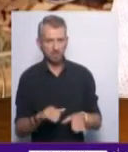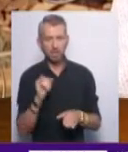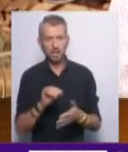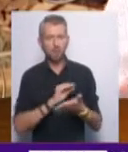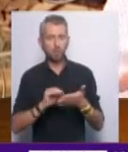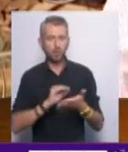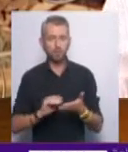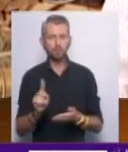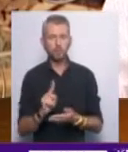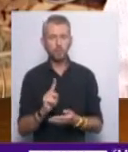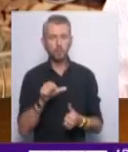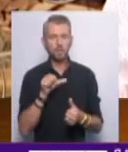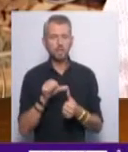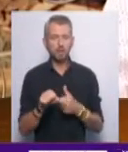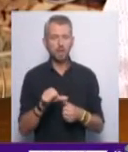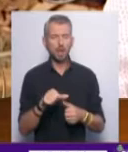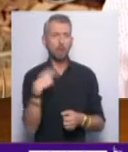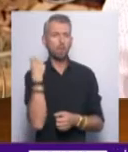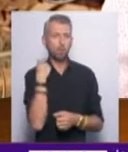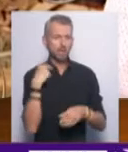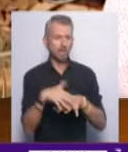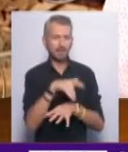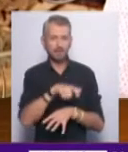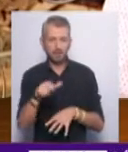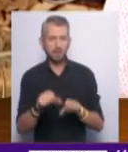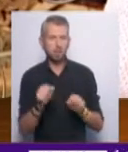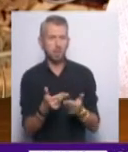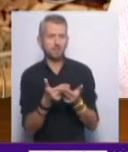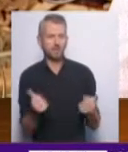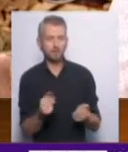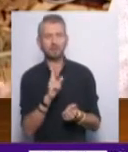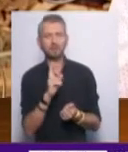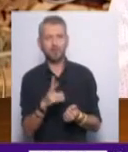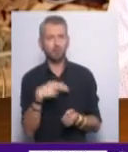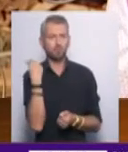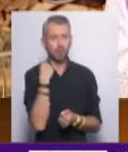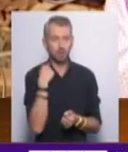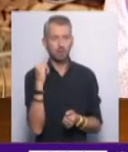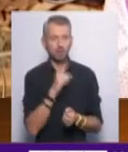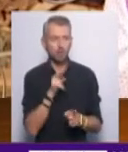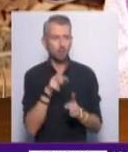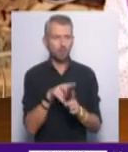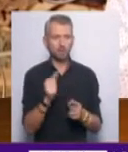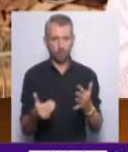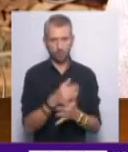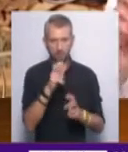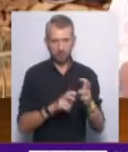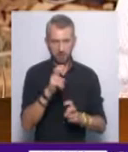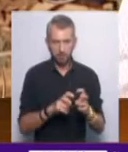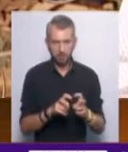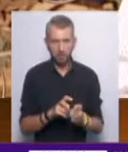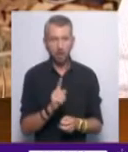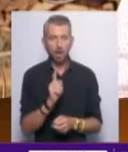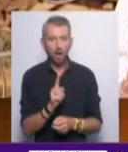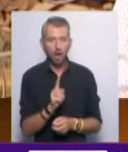пропишемо, що саме борги населення можна визнати як борги і покласти на нове підприємство. А у